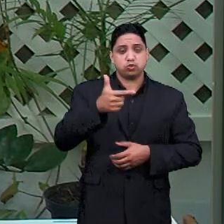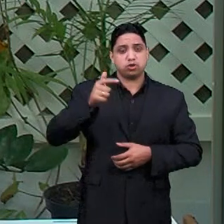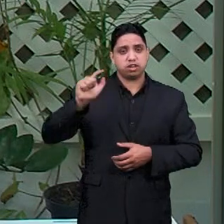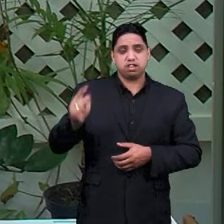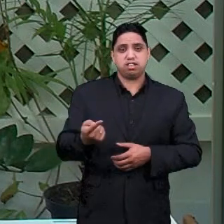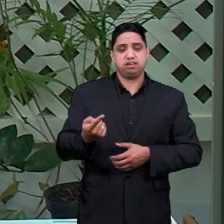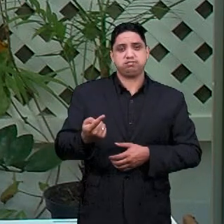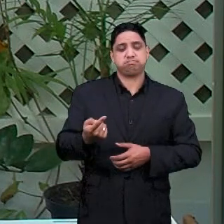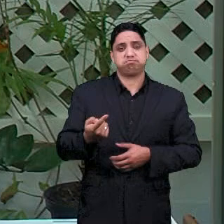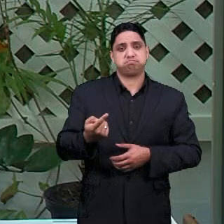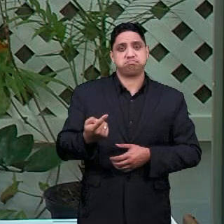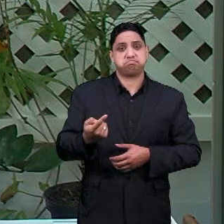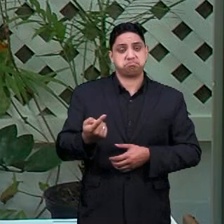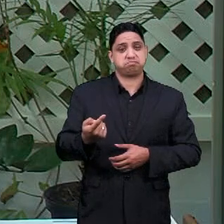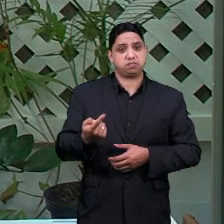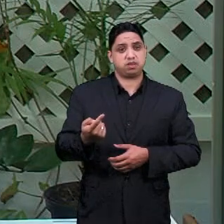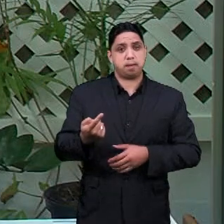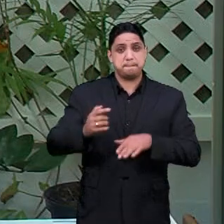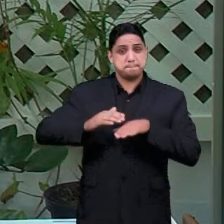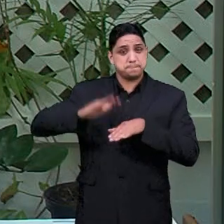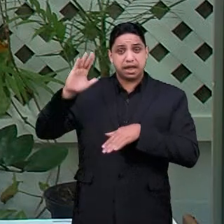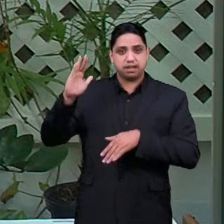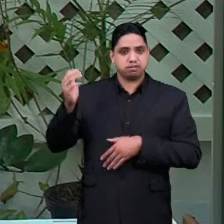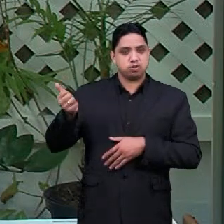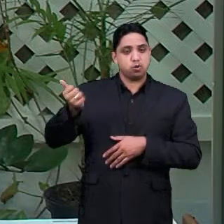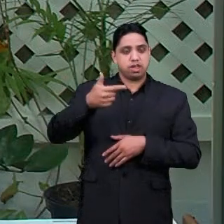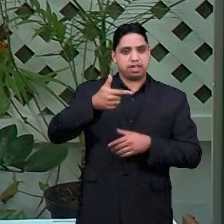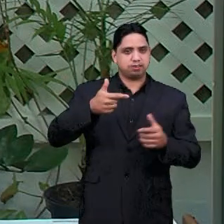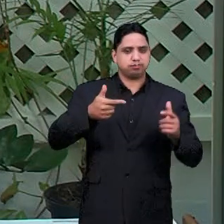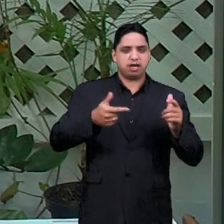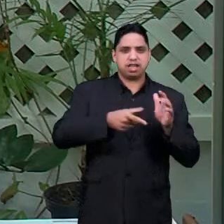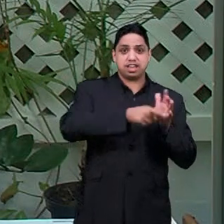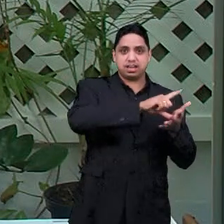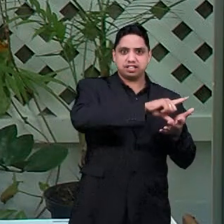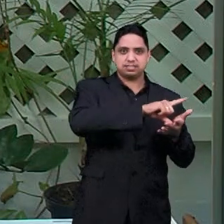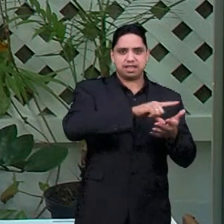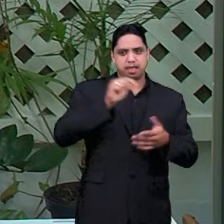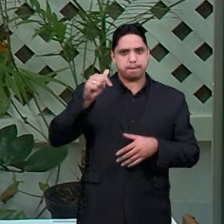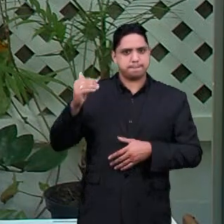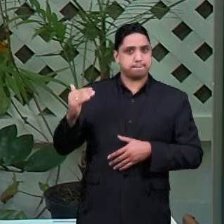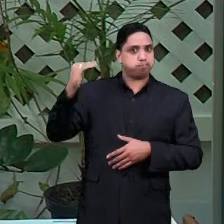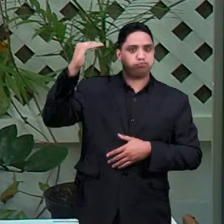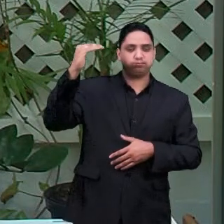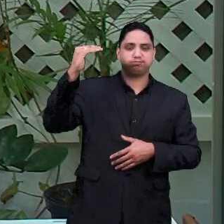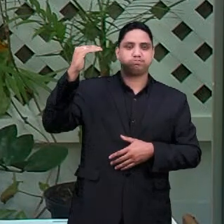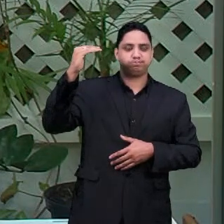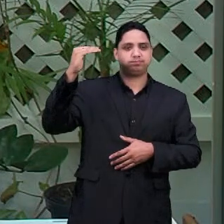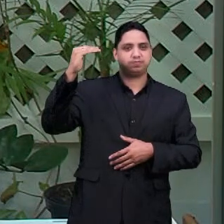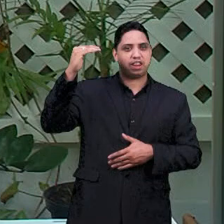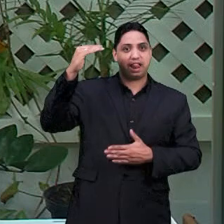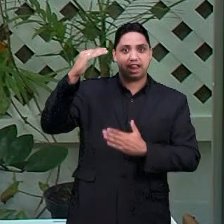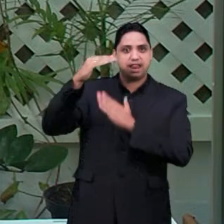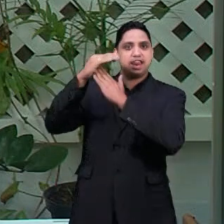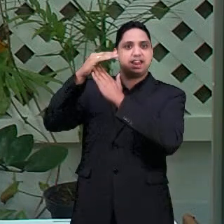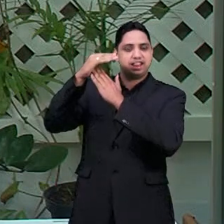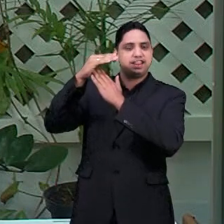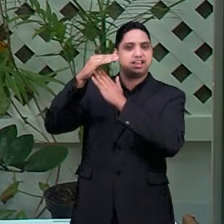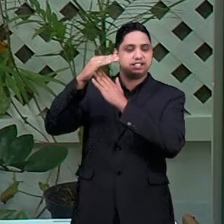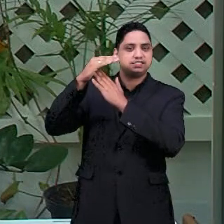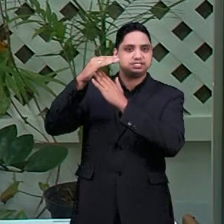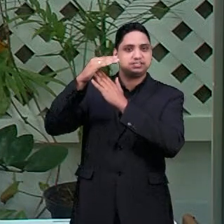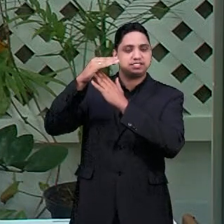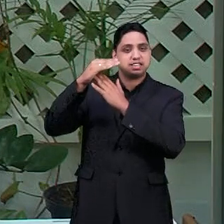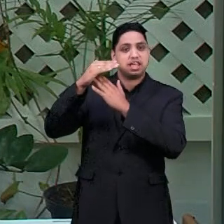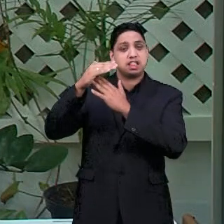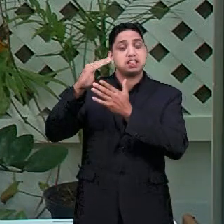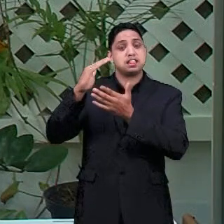000 participations. Chaque jour, ça augmente davantage. Nous attendons peut-être le